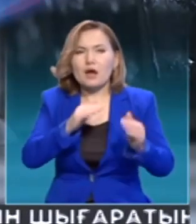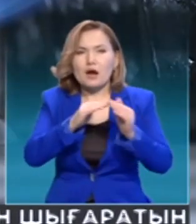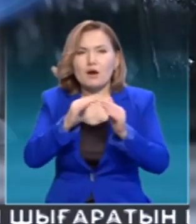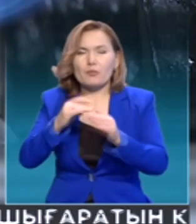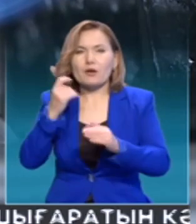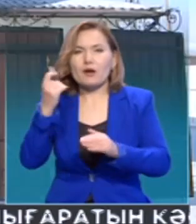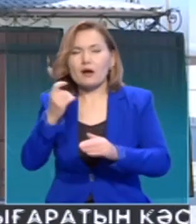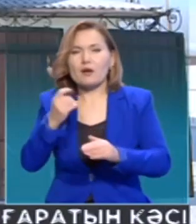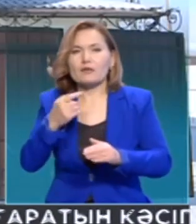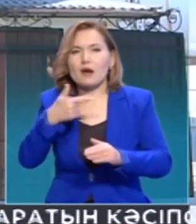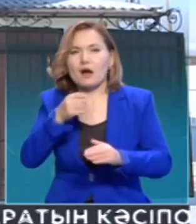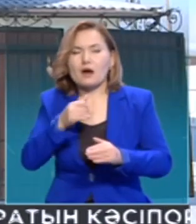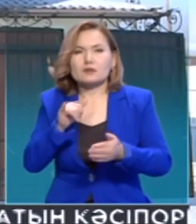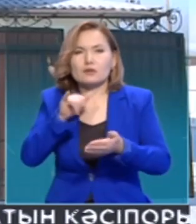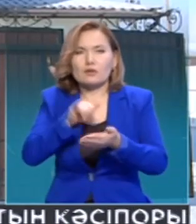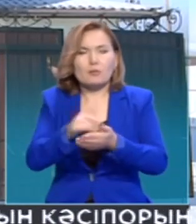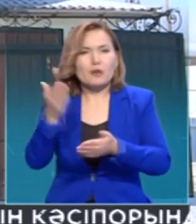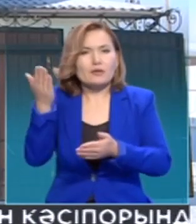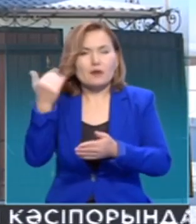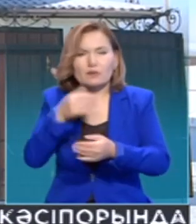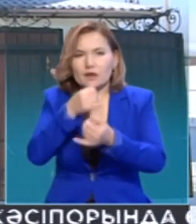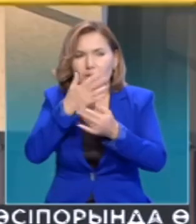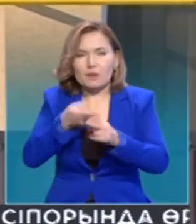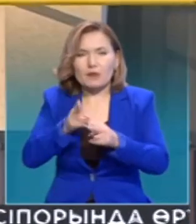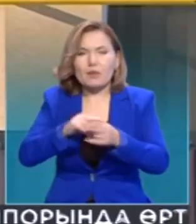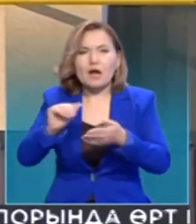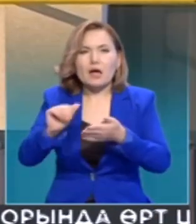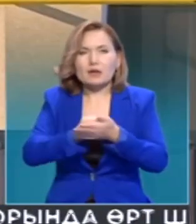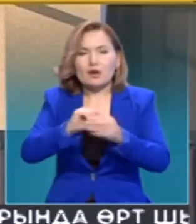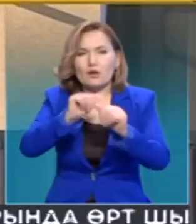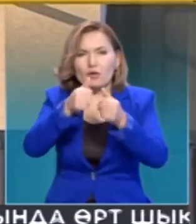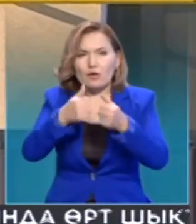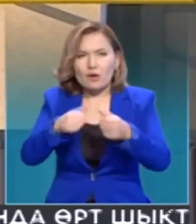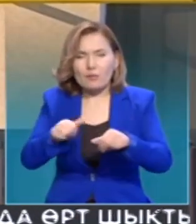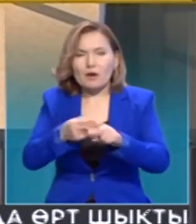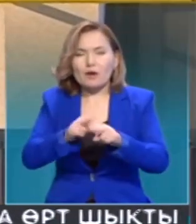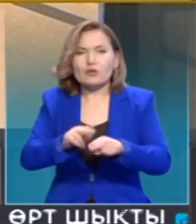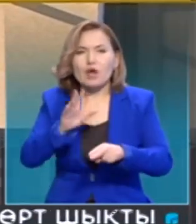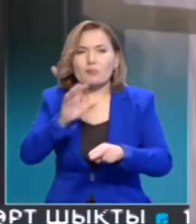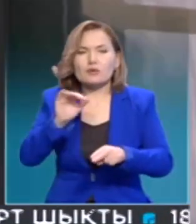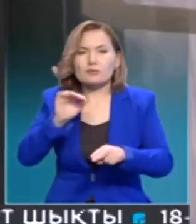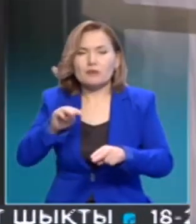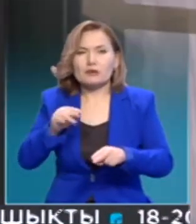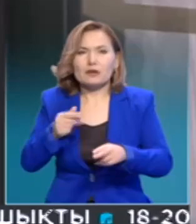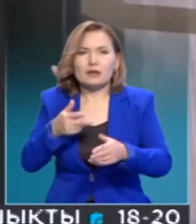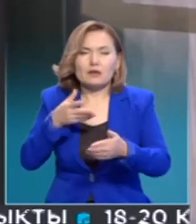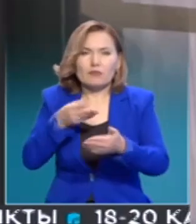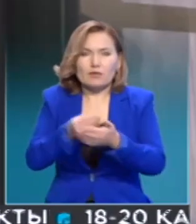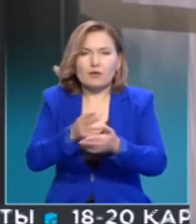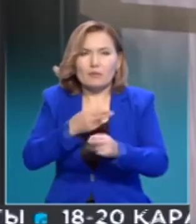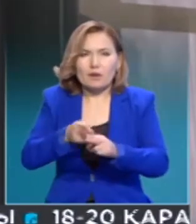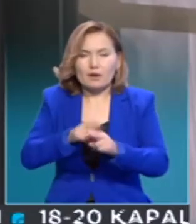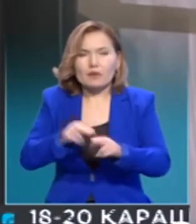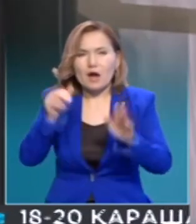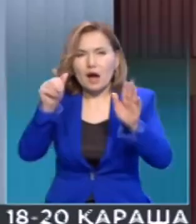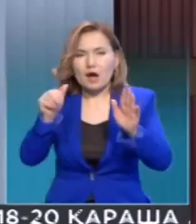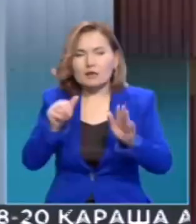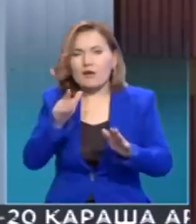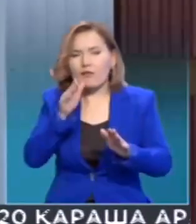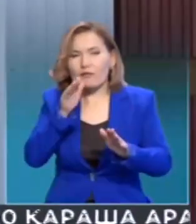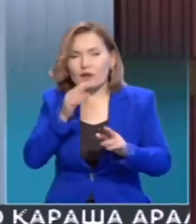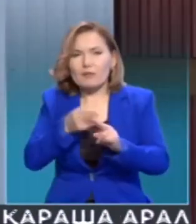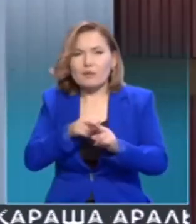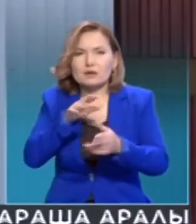дейін газға қосылу мүмкіндігі болмаған. Рұқсат қағаз алу үшін әрі 500 мың теңге қосымша төлеу керек. Әрі құжат жинау жарты жылға жуық уақытты алатын.